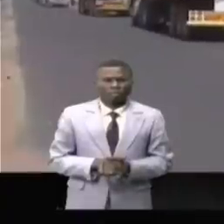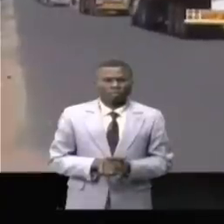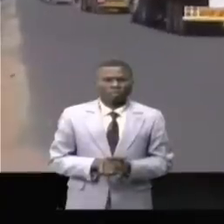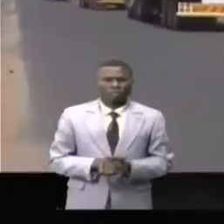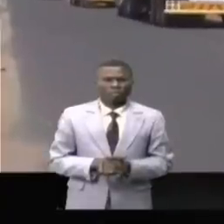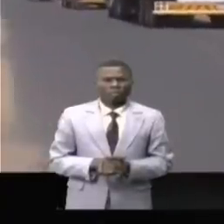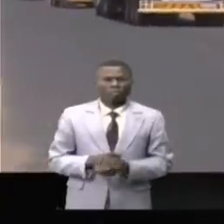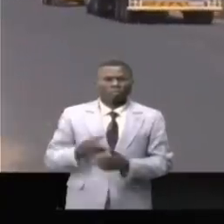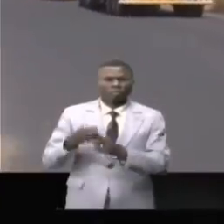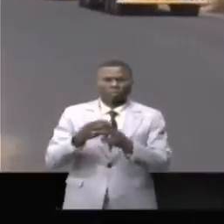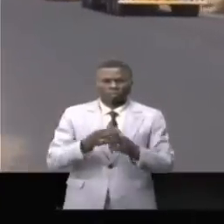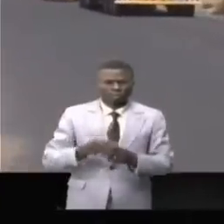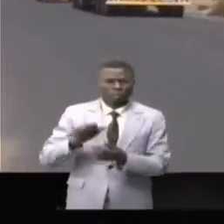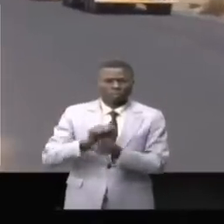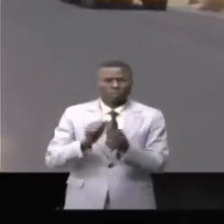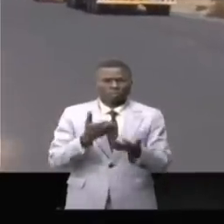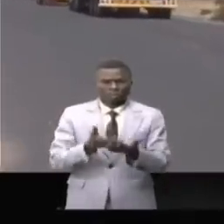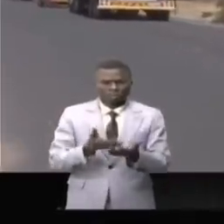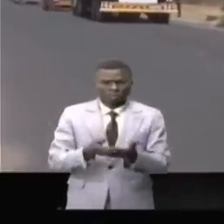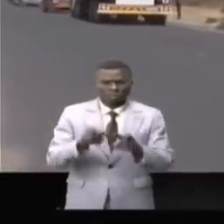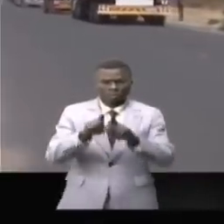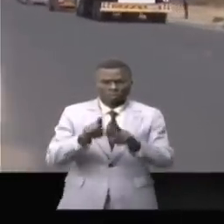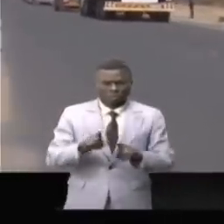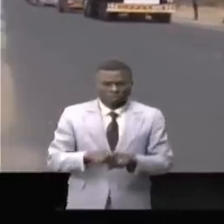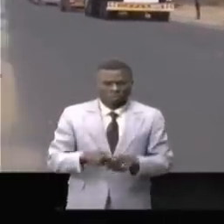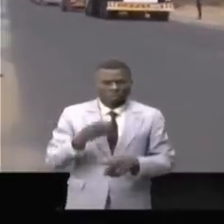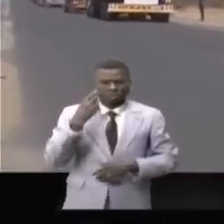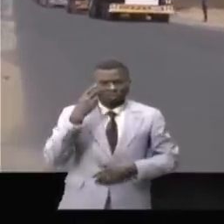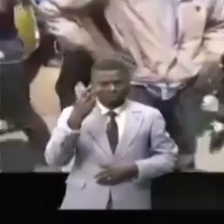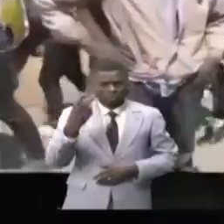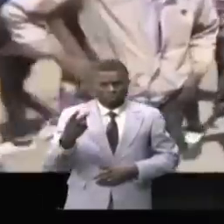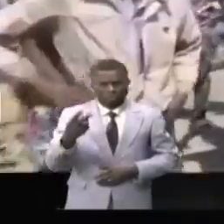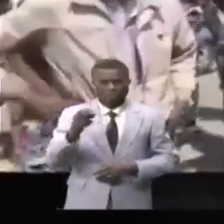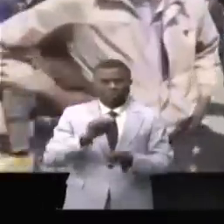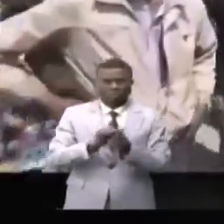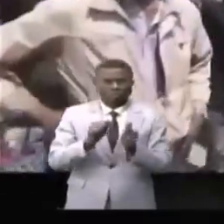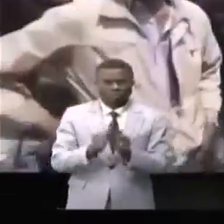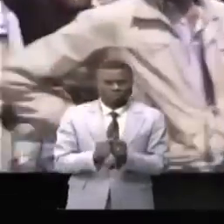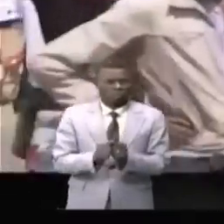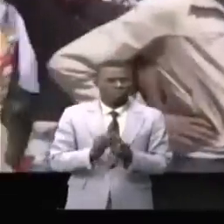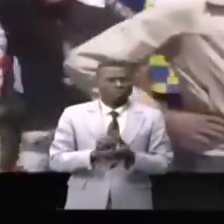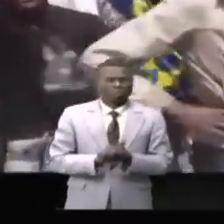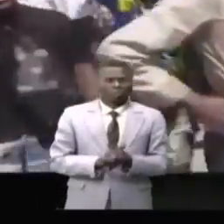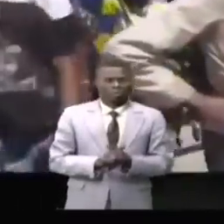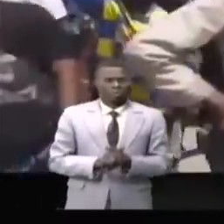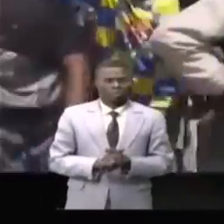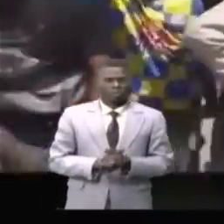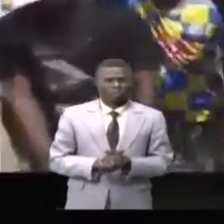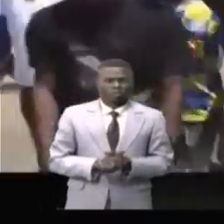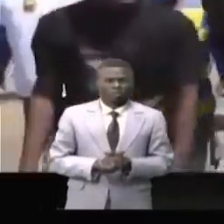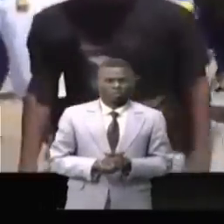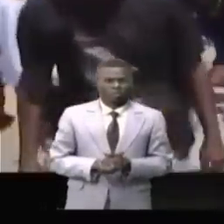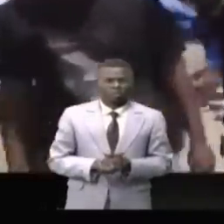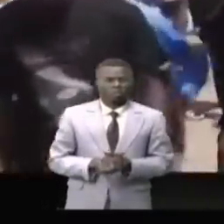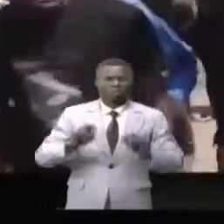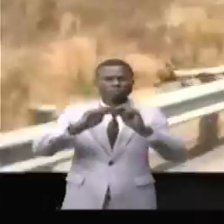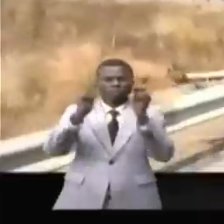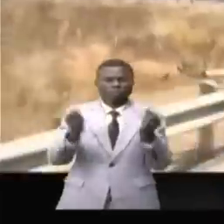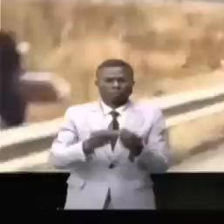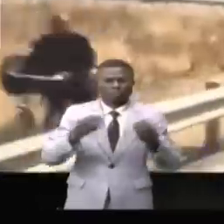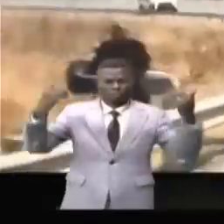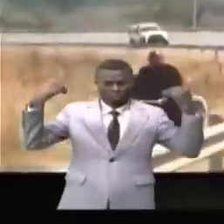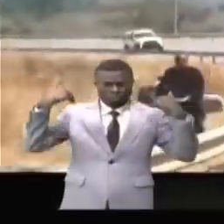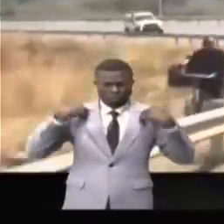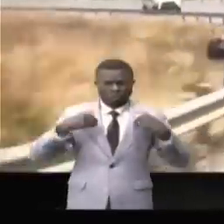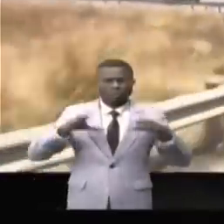Les conducteurs des trains en ordre avec la douane ont pu traverser la frontière. En route vers le port sec de Lukangaba, le cortège du gouverneur a été